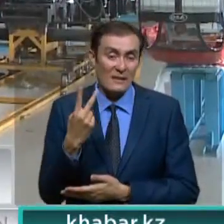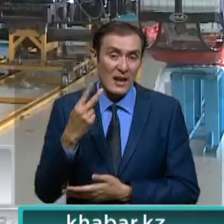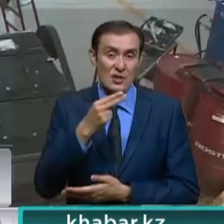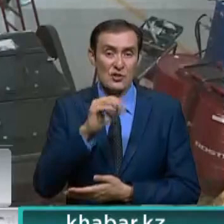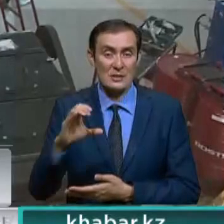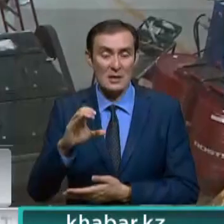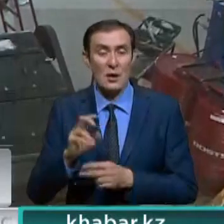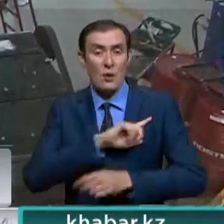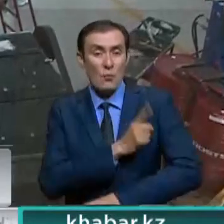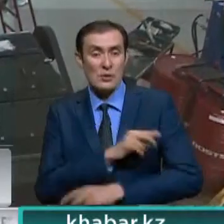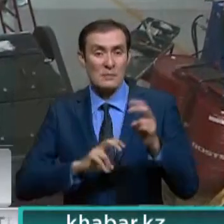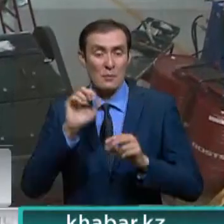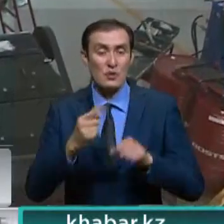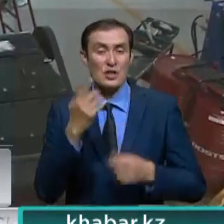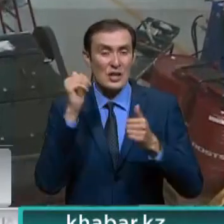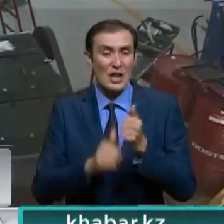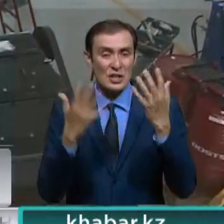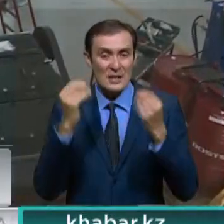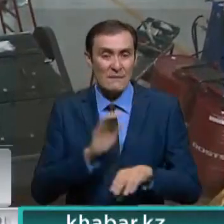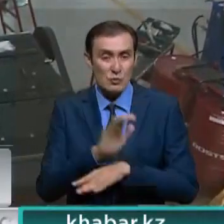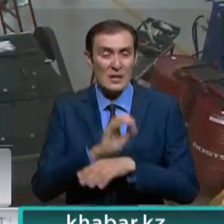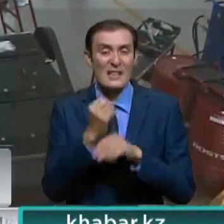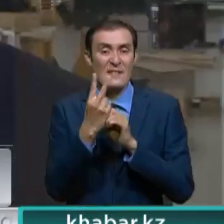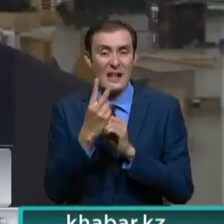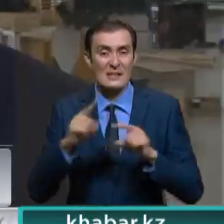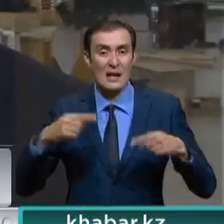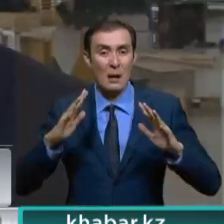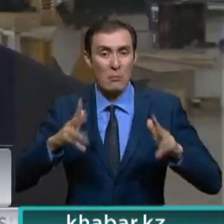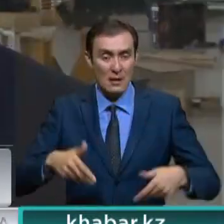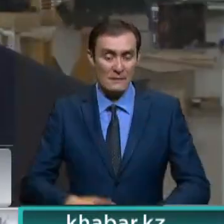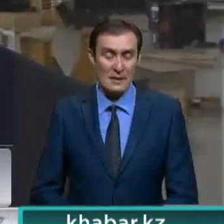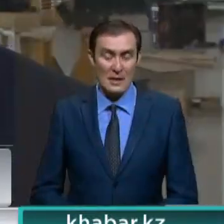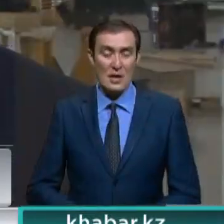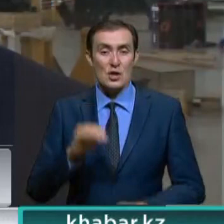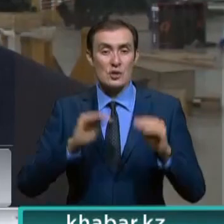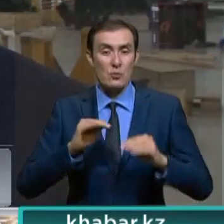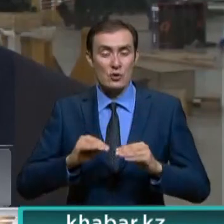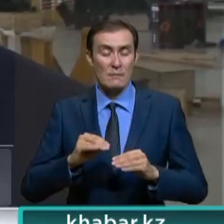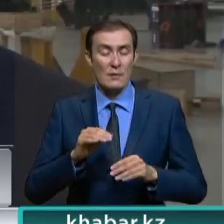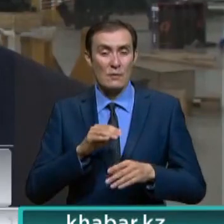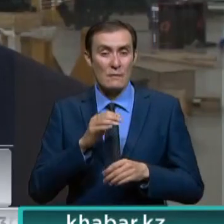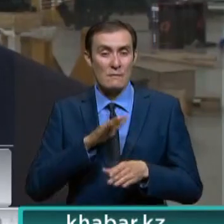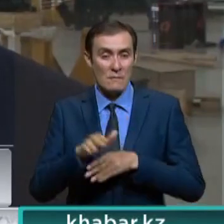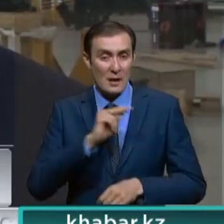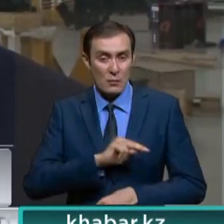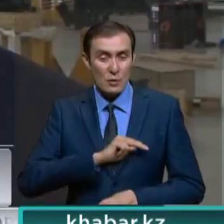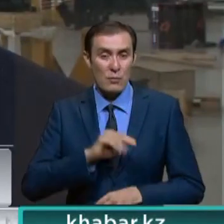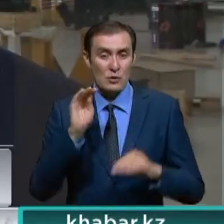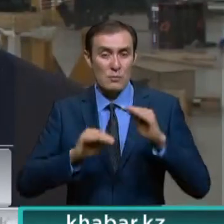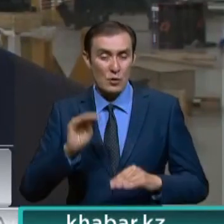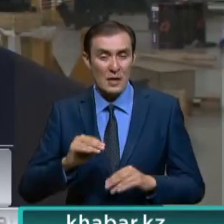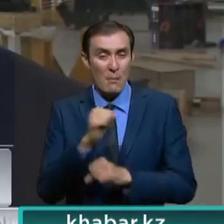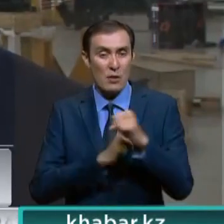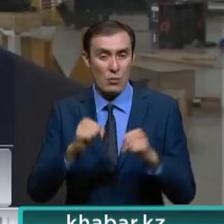Мощности предприятия хватает, чтобы ежедневно выпускать до 12 комбайнов. На сборочном участке производства кабин выполняются операции по сборке силовой